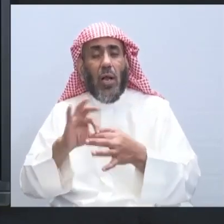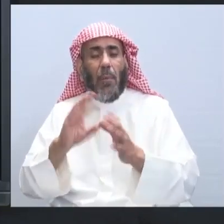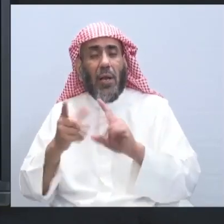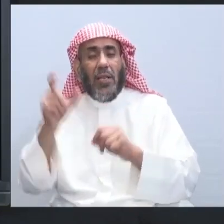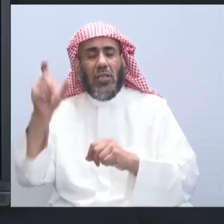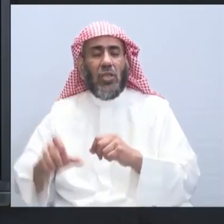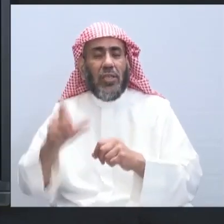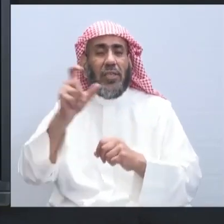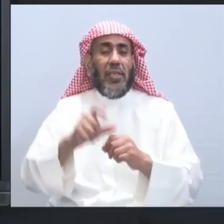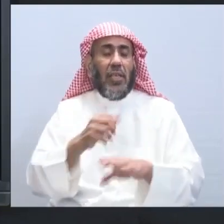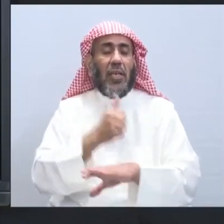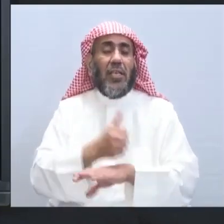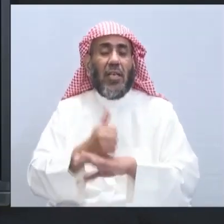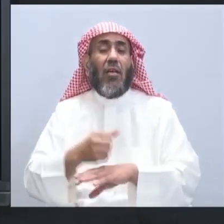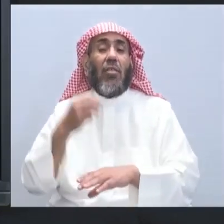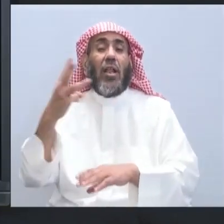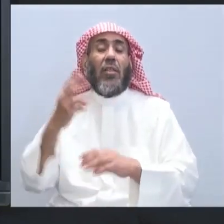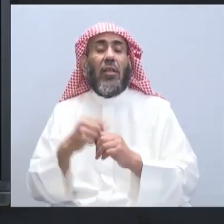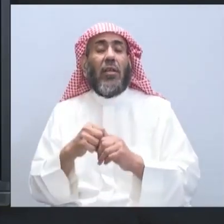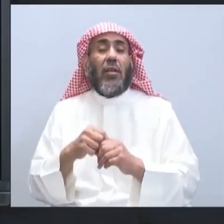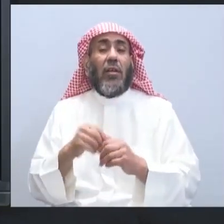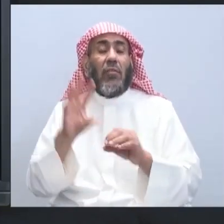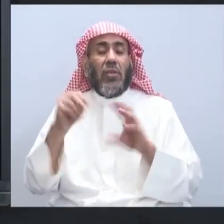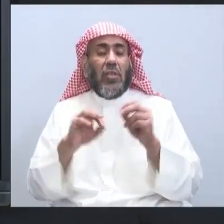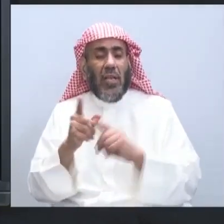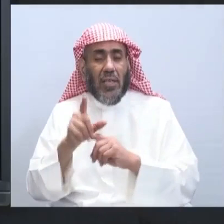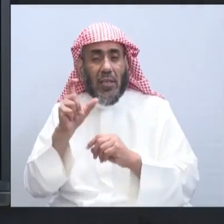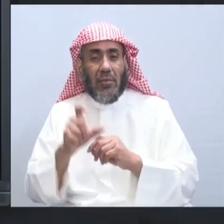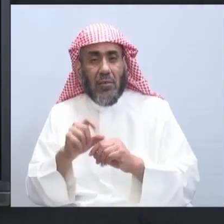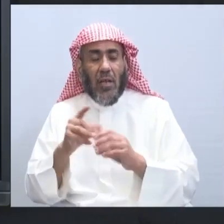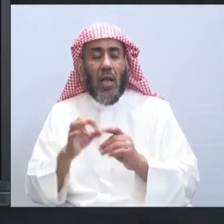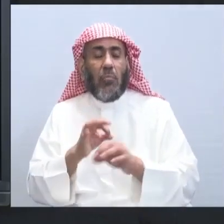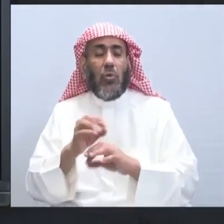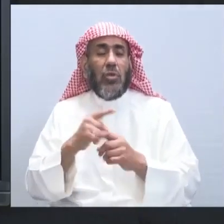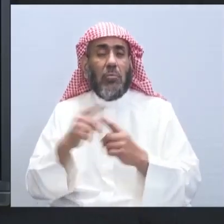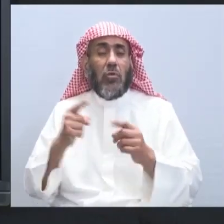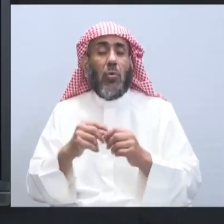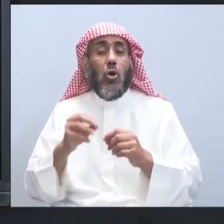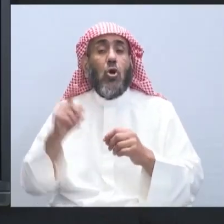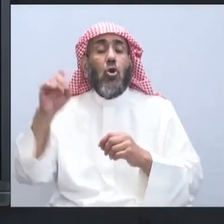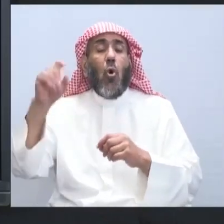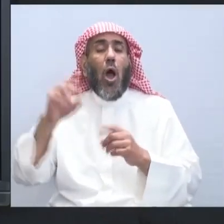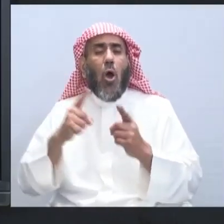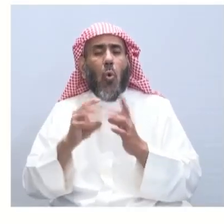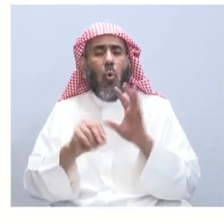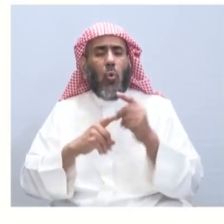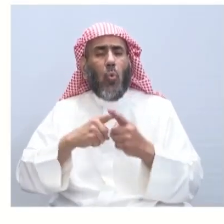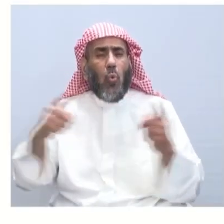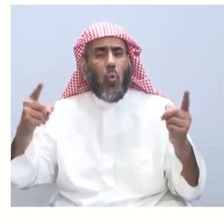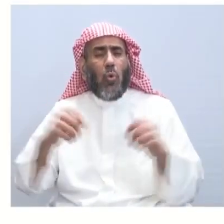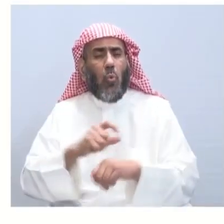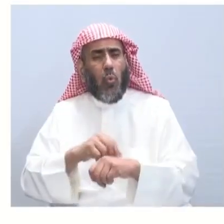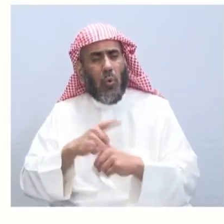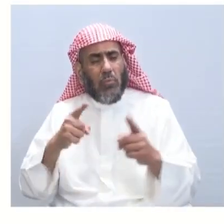الشخصيات الرئيسه الثلاث في القصه لانها تتحدث عن المده الزمنيه ذاك تسمى الروايه قصه طويله م زمنيه